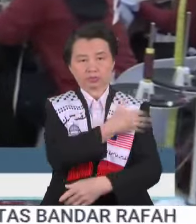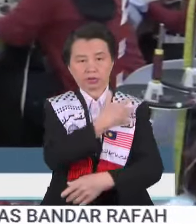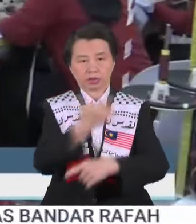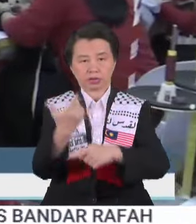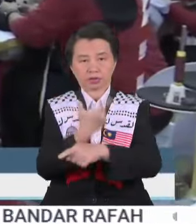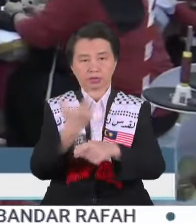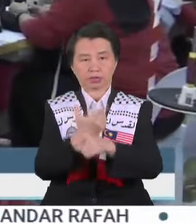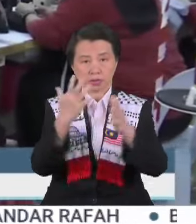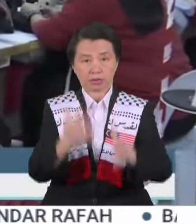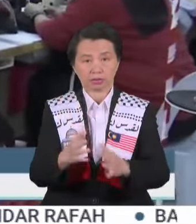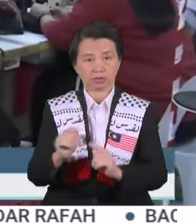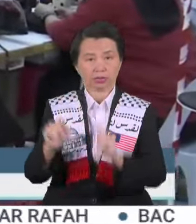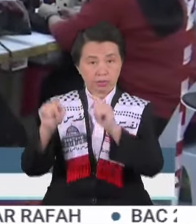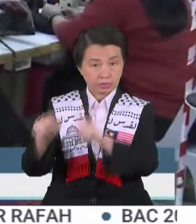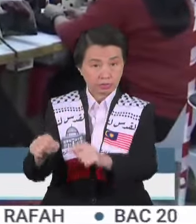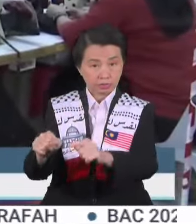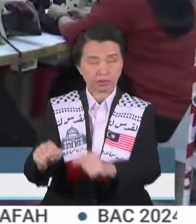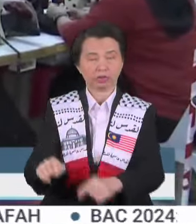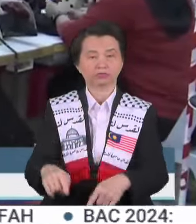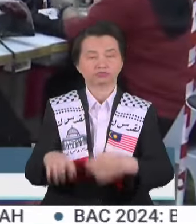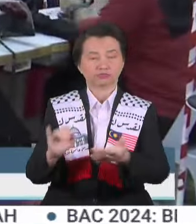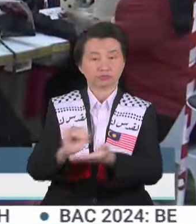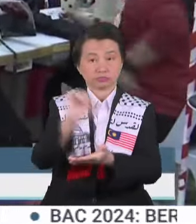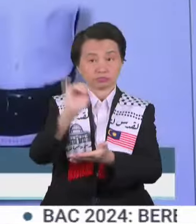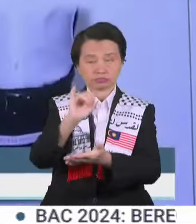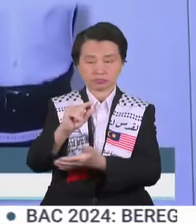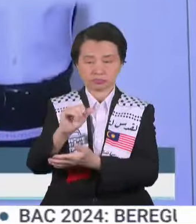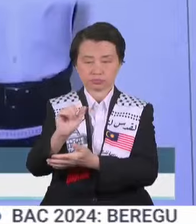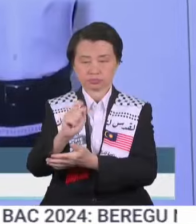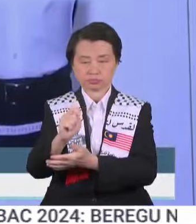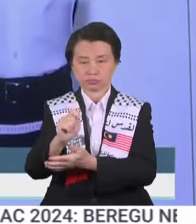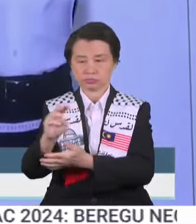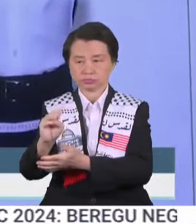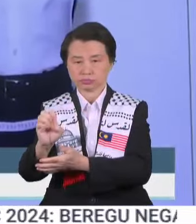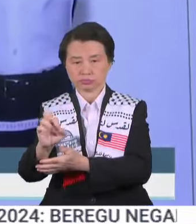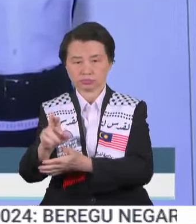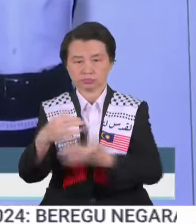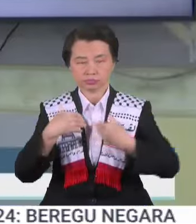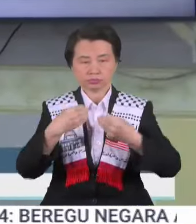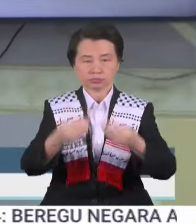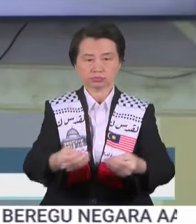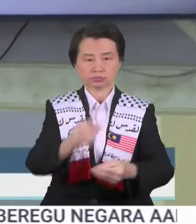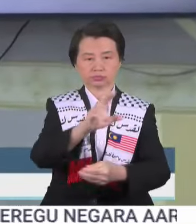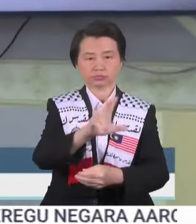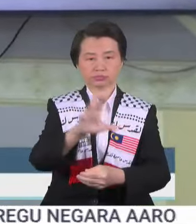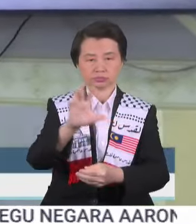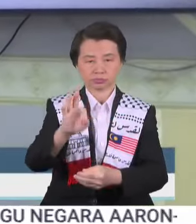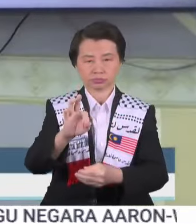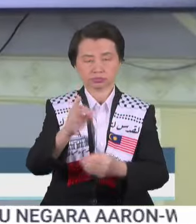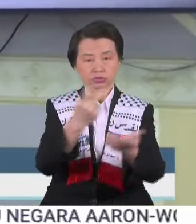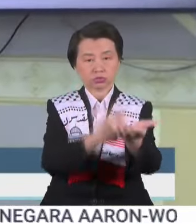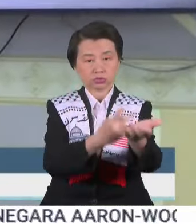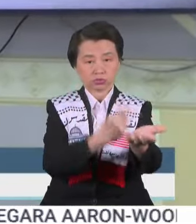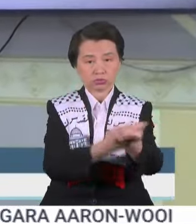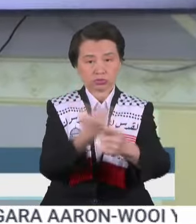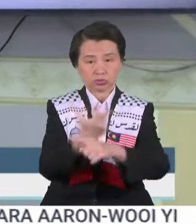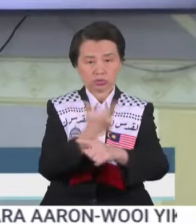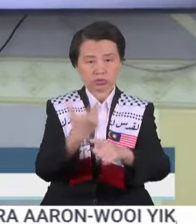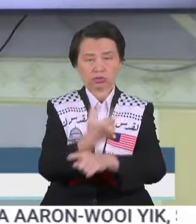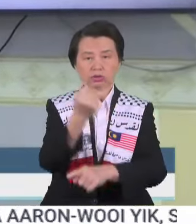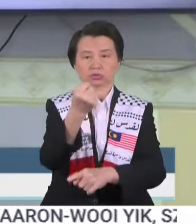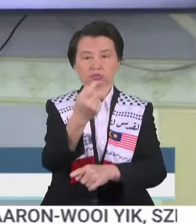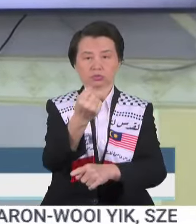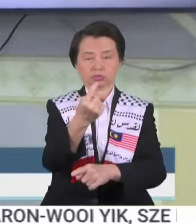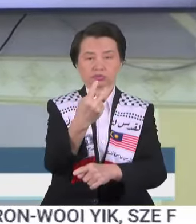pelatih di sini. Institusi ini menawarkan 39 kursus latihan dibahagi kepada 12